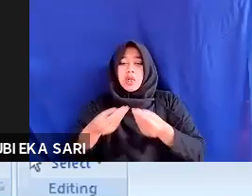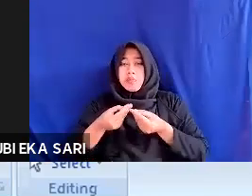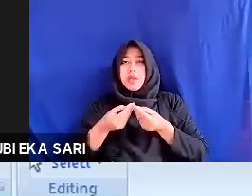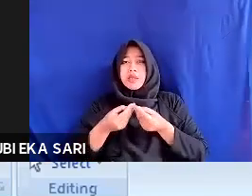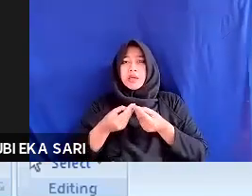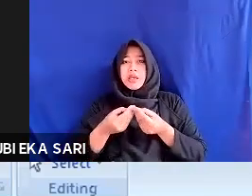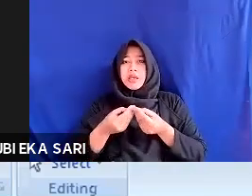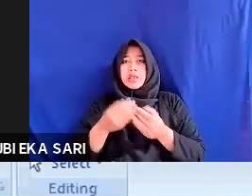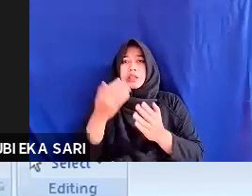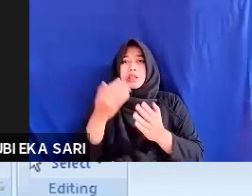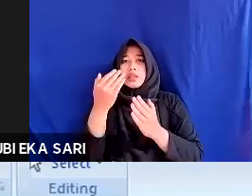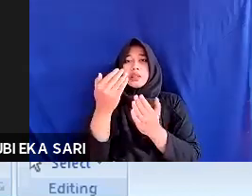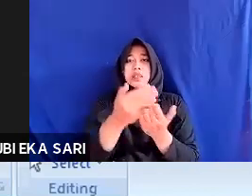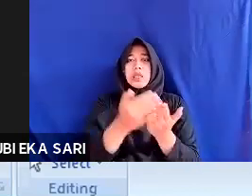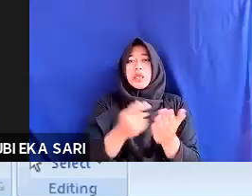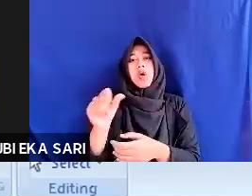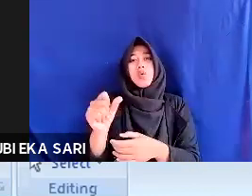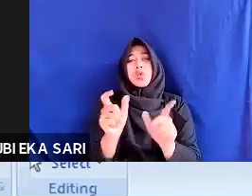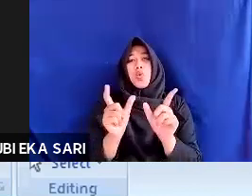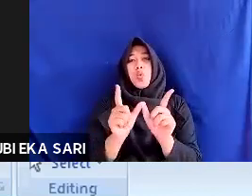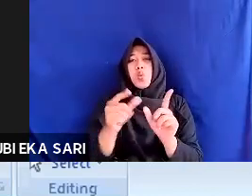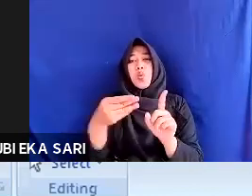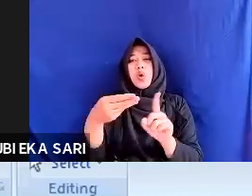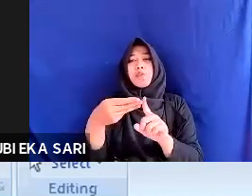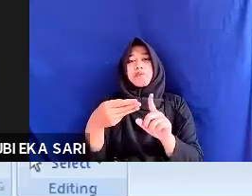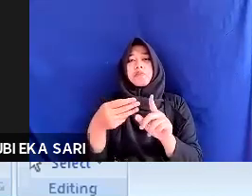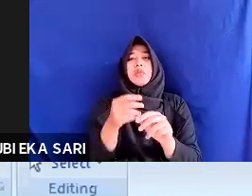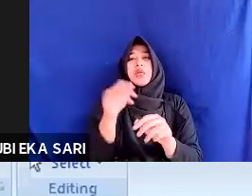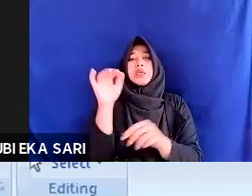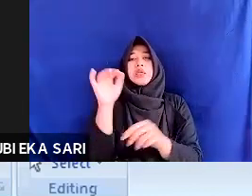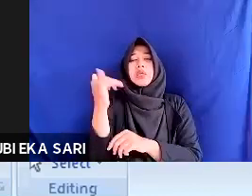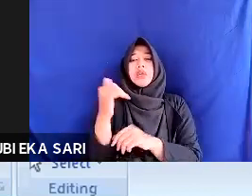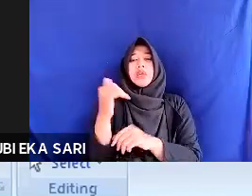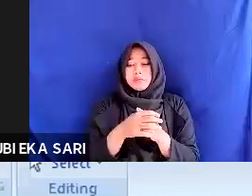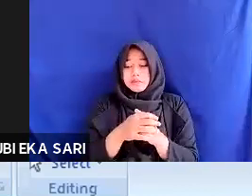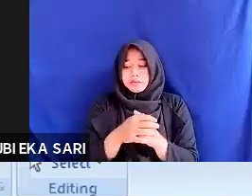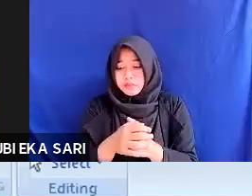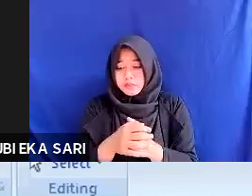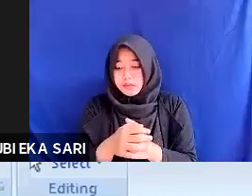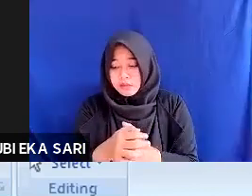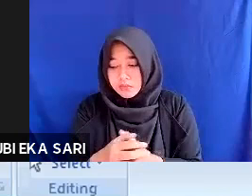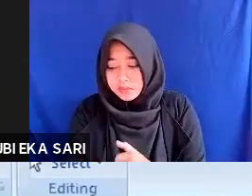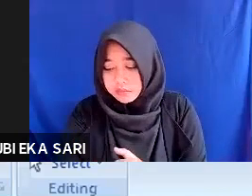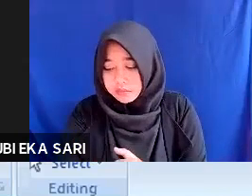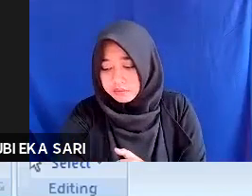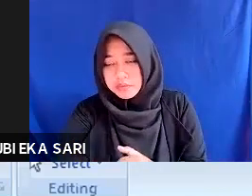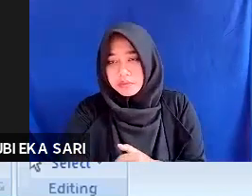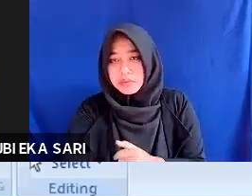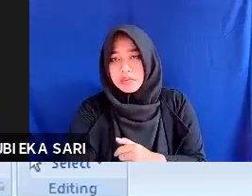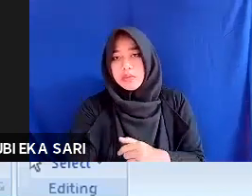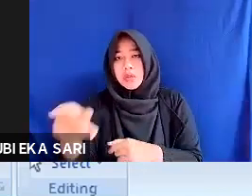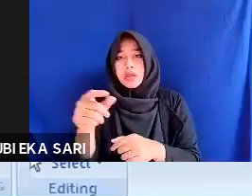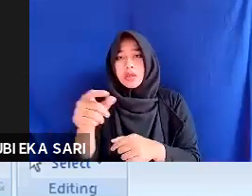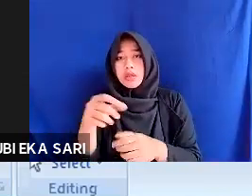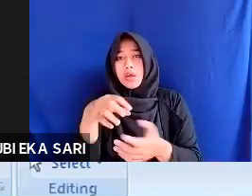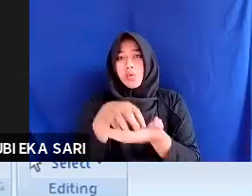Kemudian Sumatera Selatan sekian, Riau. Gitu. Nah, ini kira-kira bagian lumbung pangan. Nah, lumbung pangan itu harus bertahan